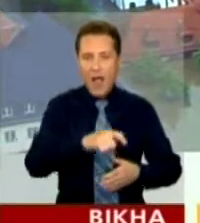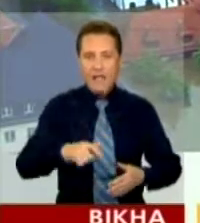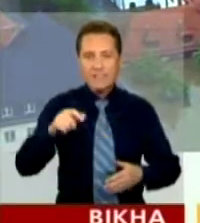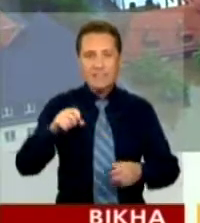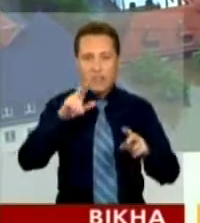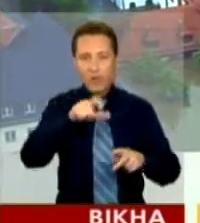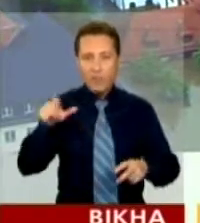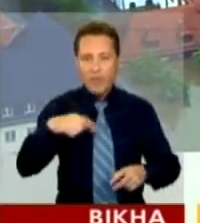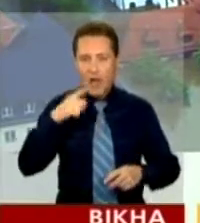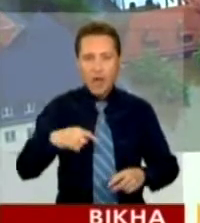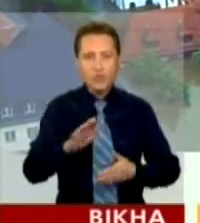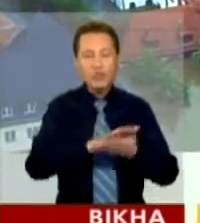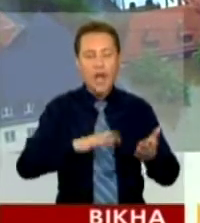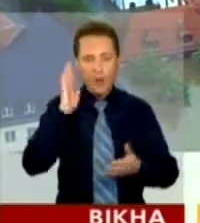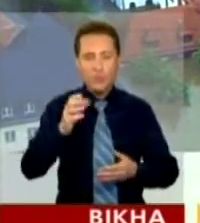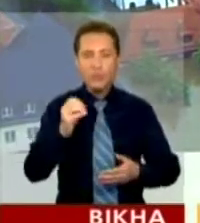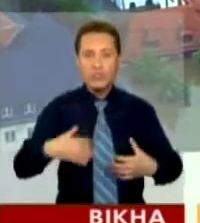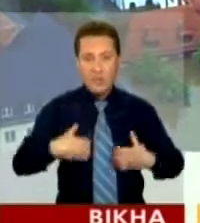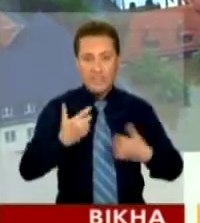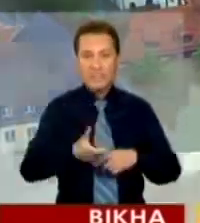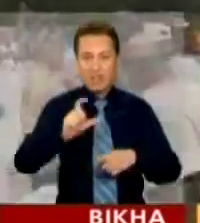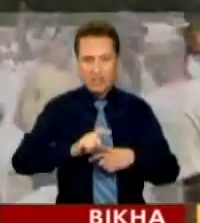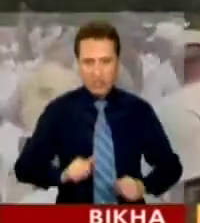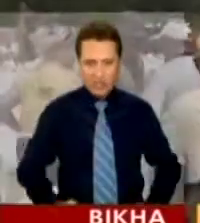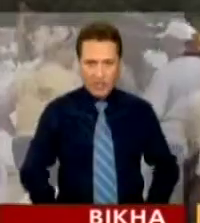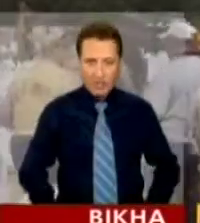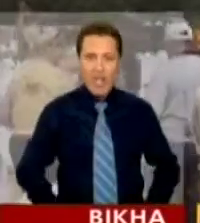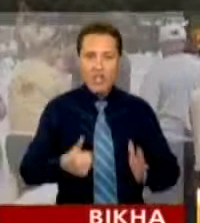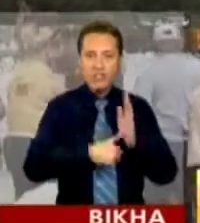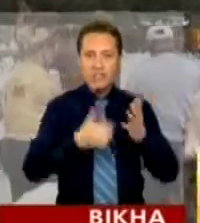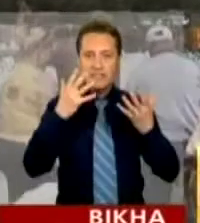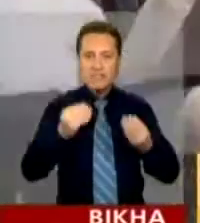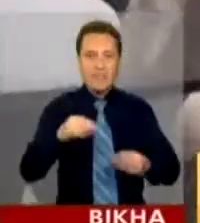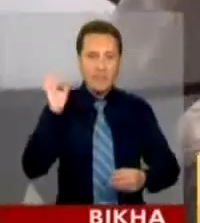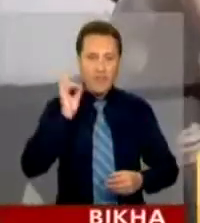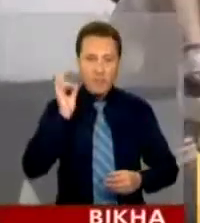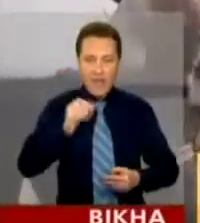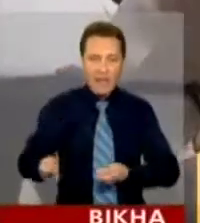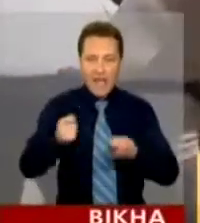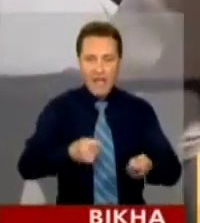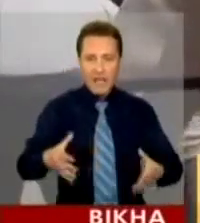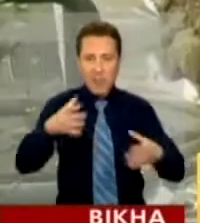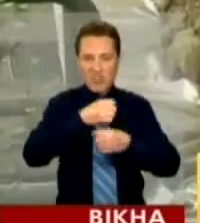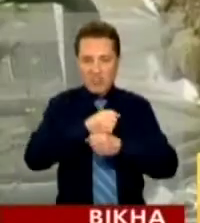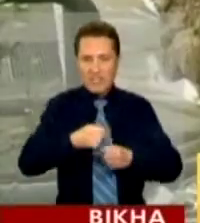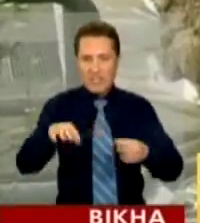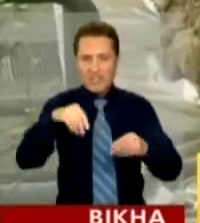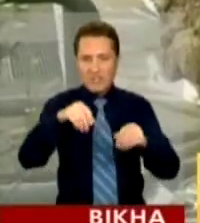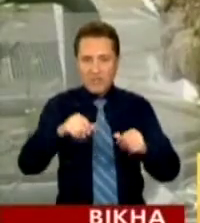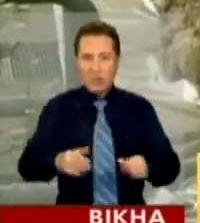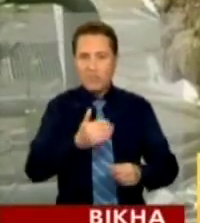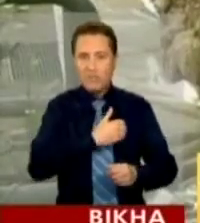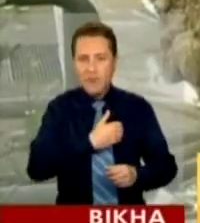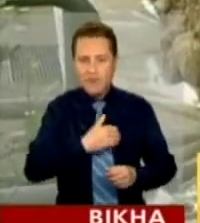Синоптики кажуть, далі буде іще страшніше. 6 днів магдебуржці тягали мішки з піском, сподіваючись урятувати